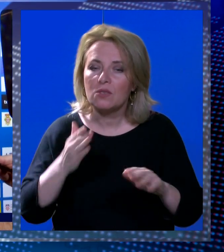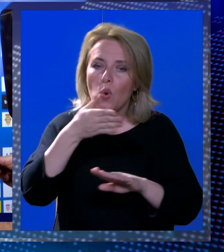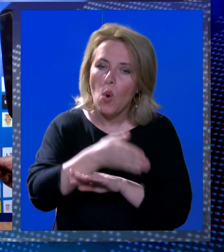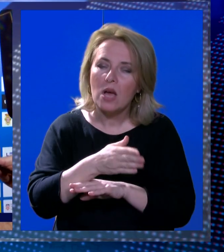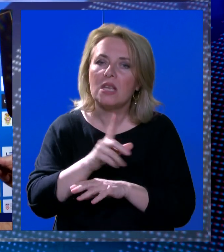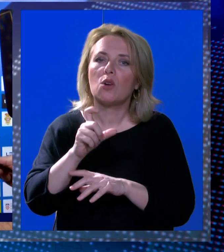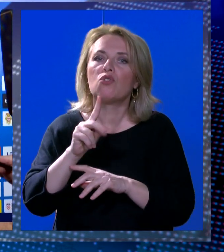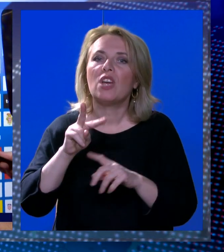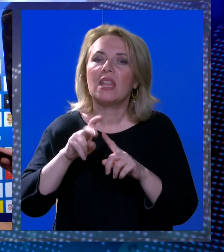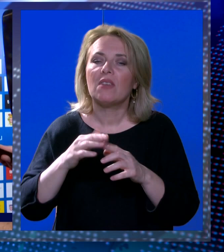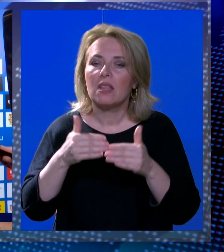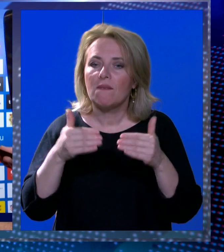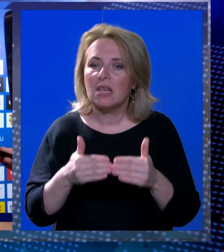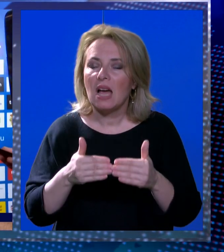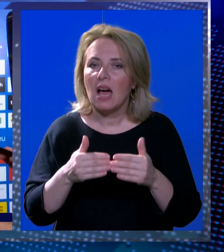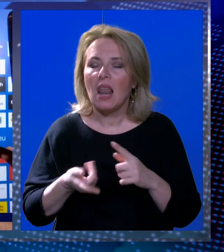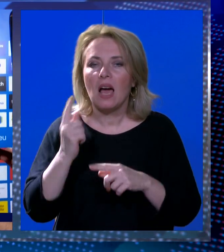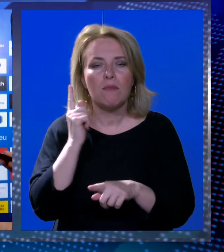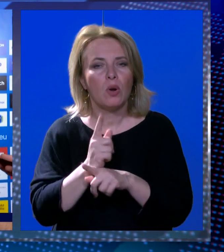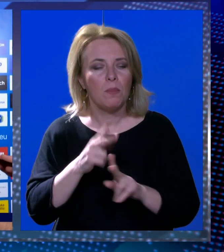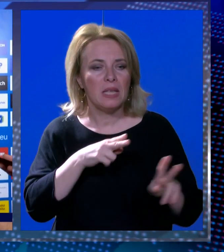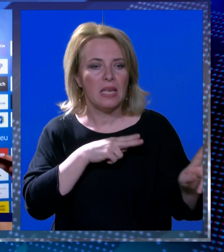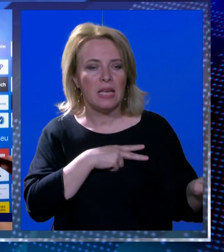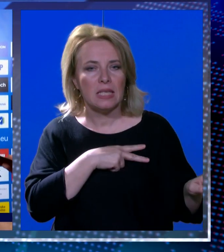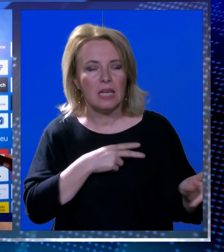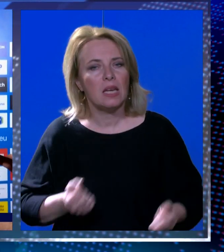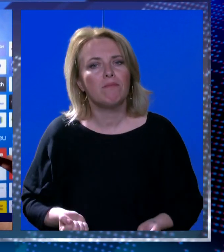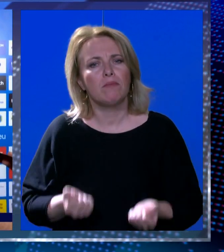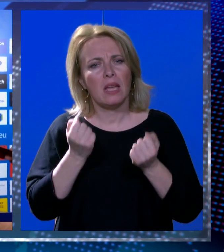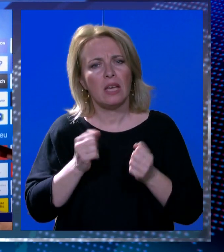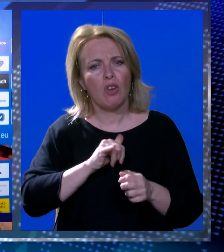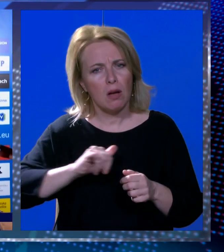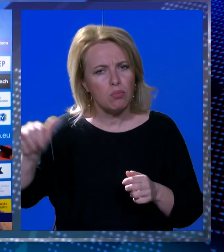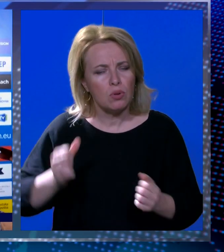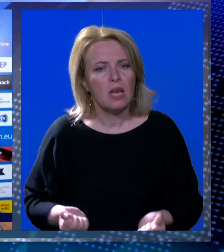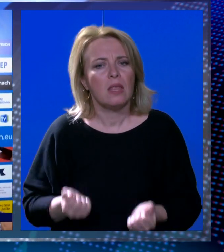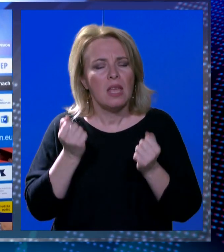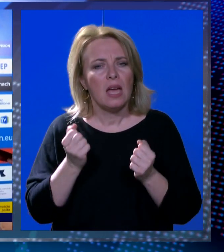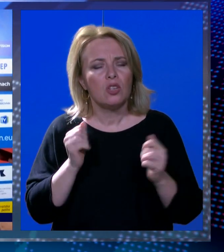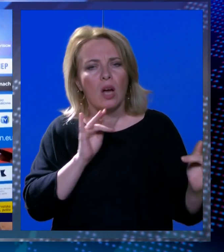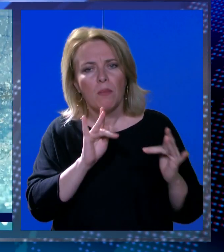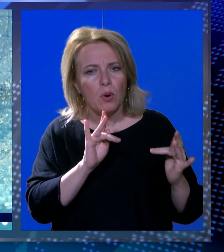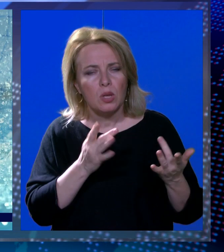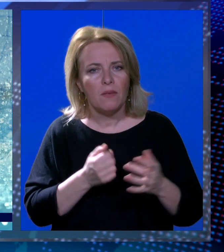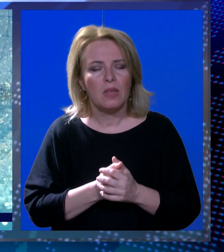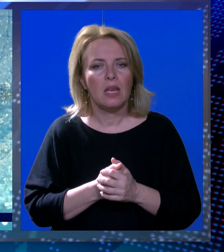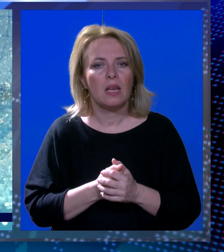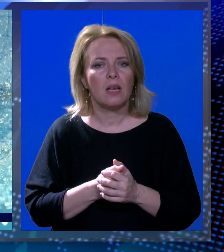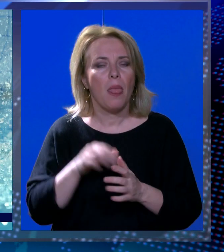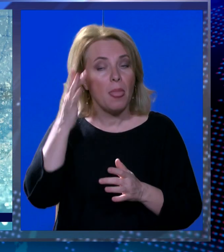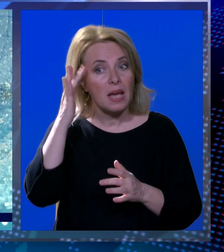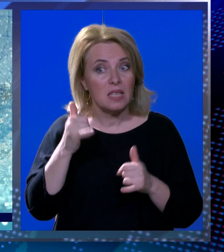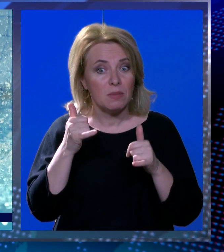ulazak u četvrtfinale, ali teži, moramo biti iskreni, teži put, teži protivnik. Ne znam ko je u ovom trenutku, nisam pratio drugu